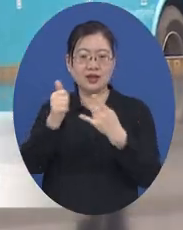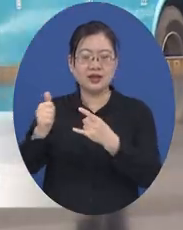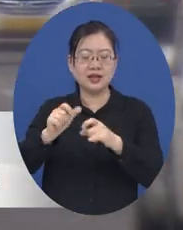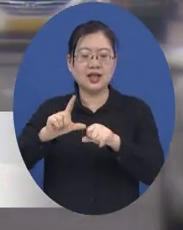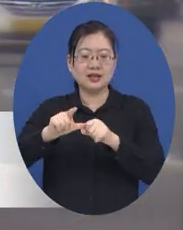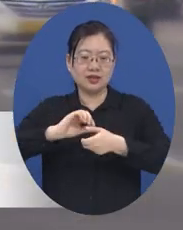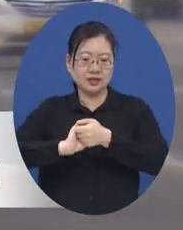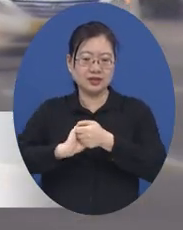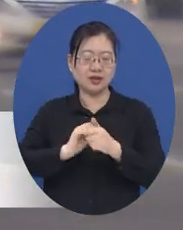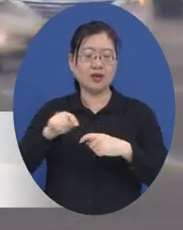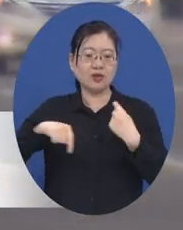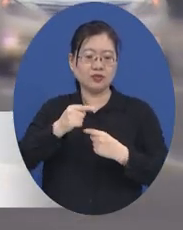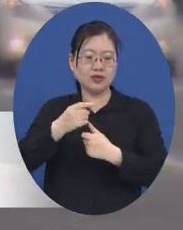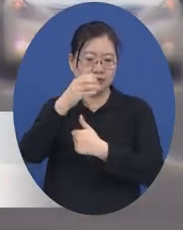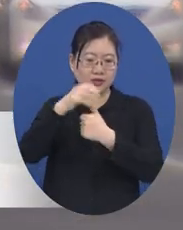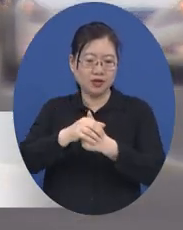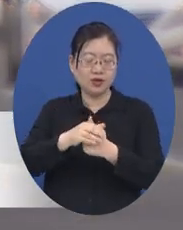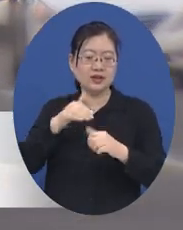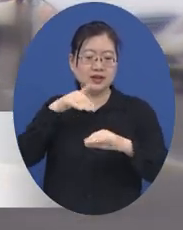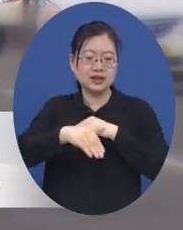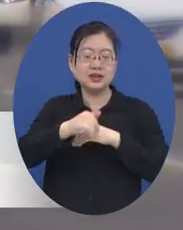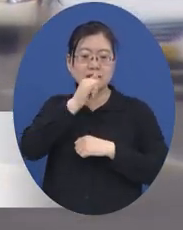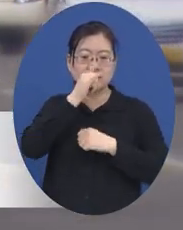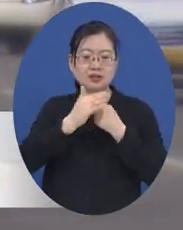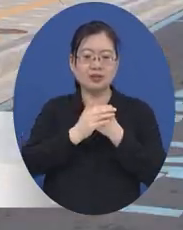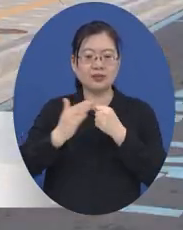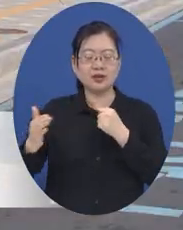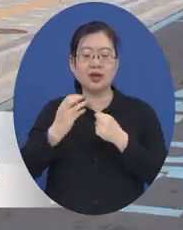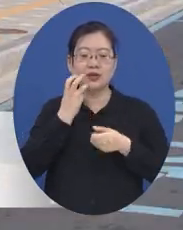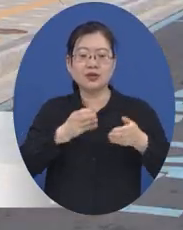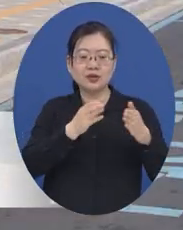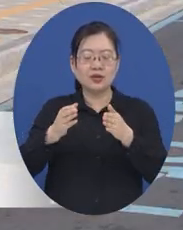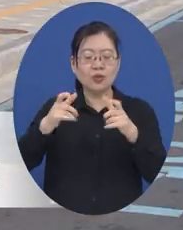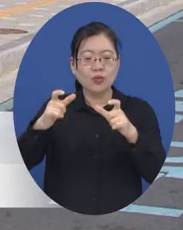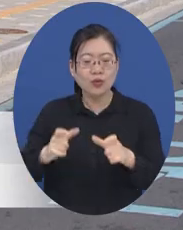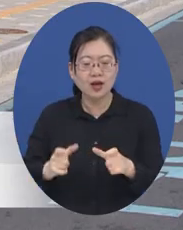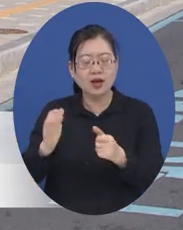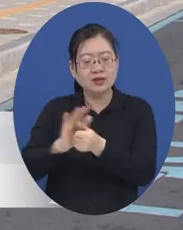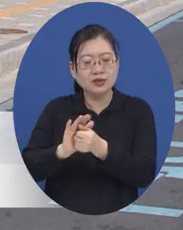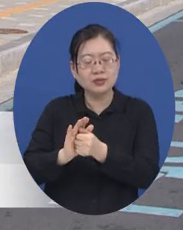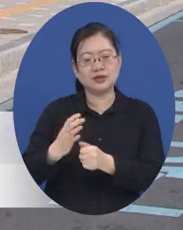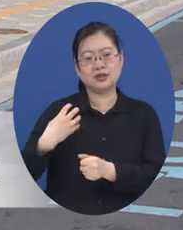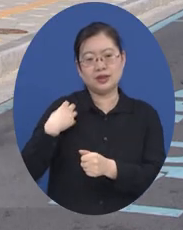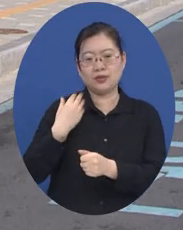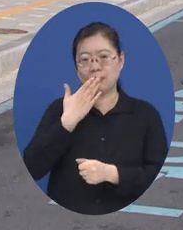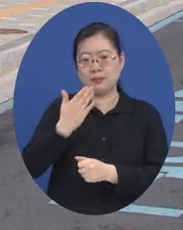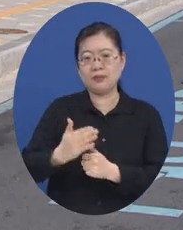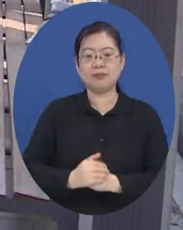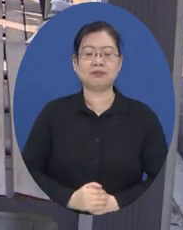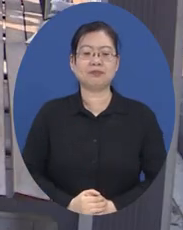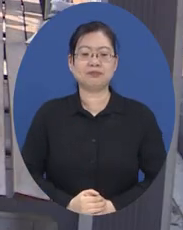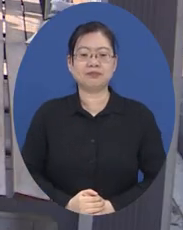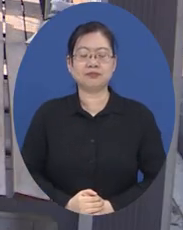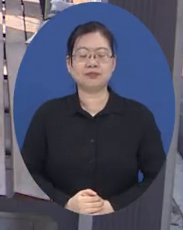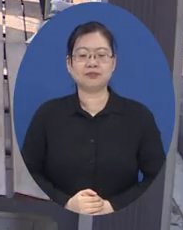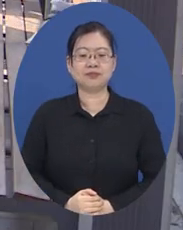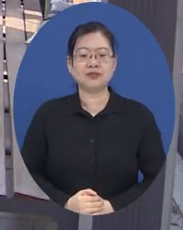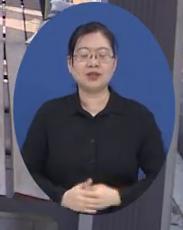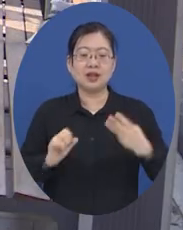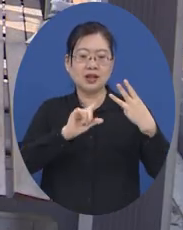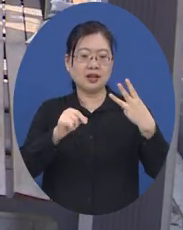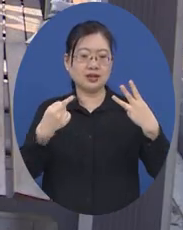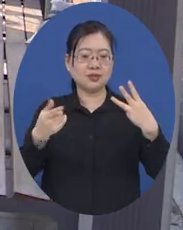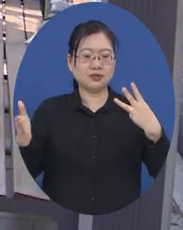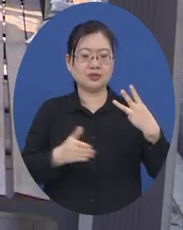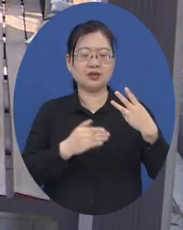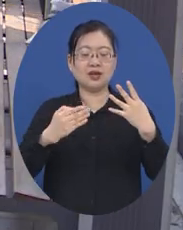운영권을 위탁하는 노선 입찰제 방식으로 도와 관할 시군이 서비스를 책임지는 서비스입니다. 도는 우선 3월